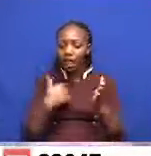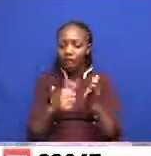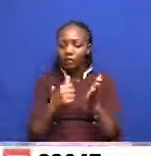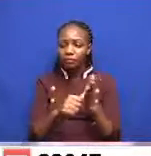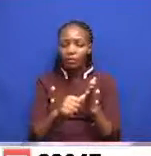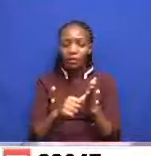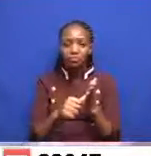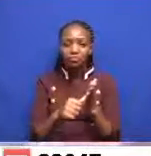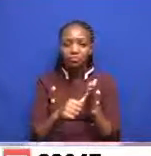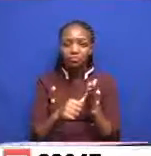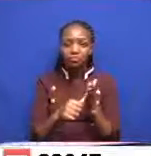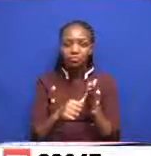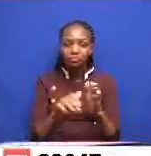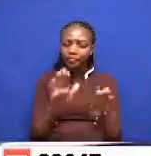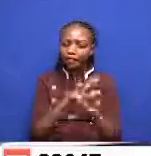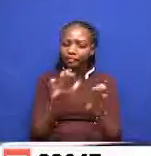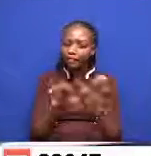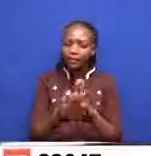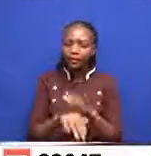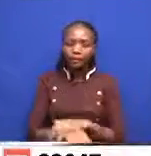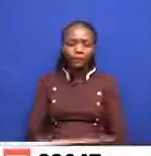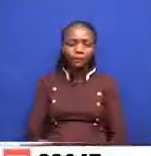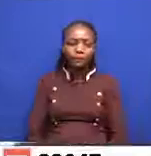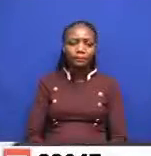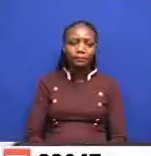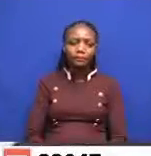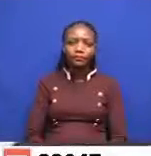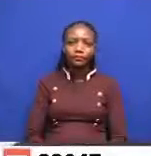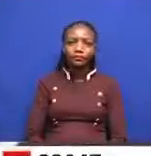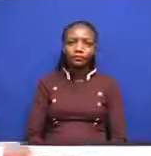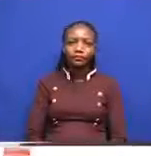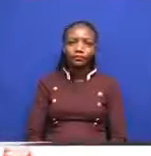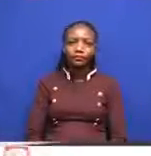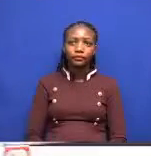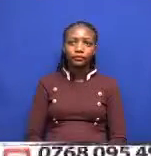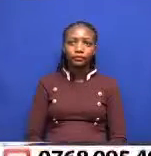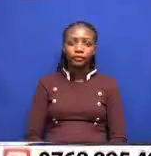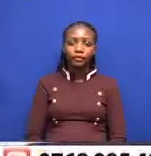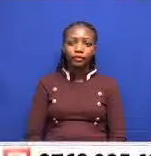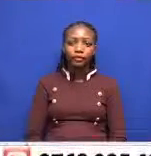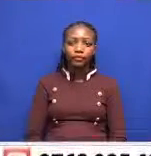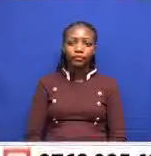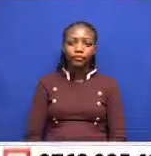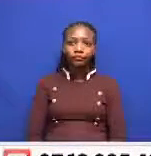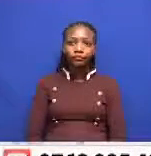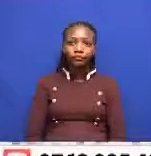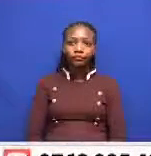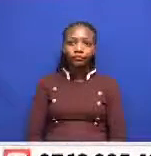tracing na nini. Mwangi Maina, TV 47, Nairobi. Thank you, Mwangi.